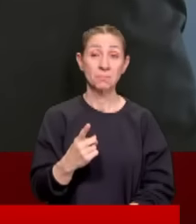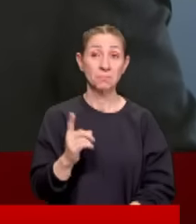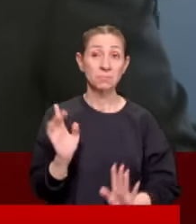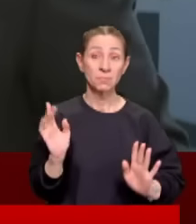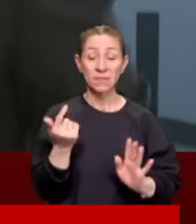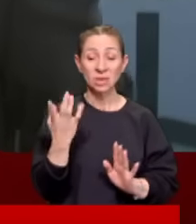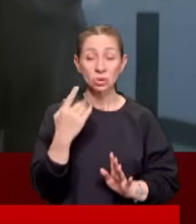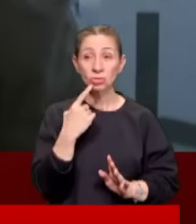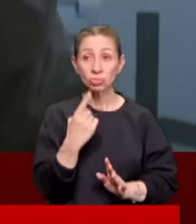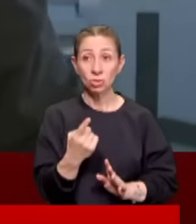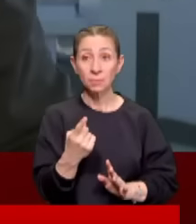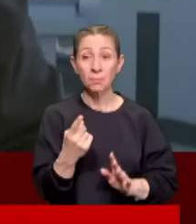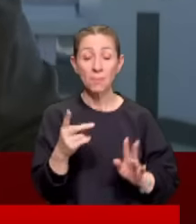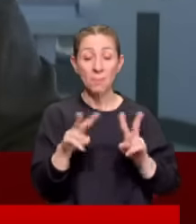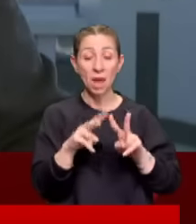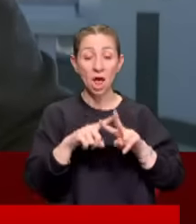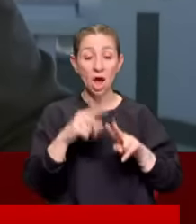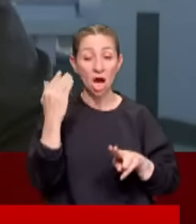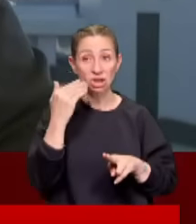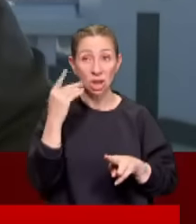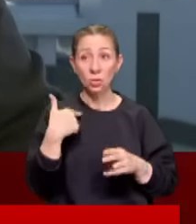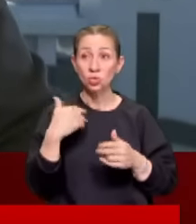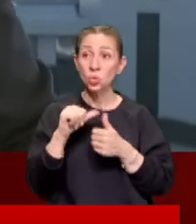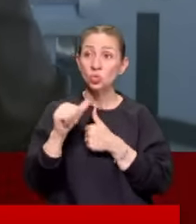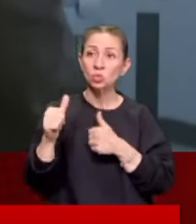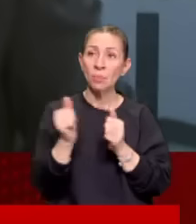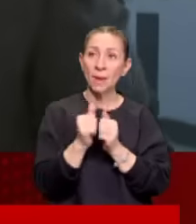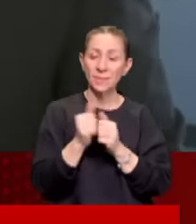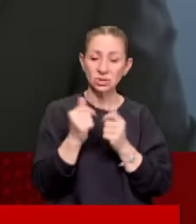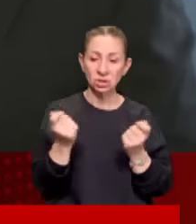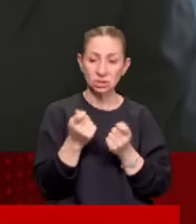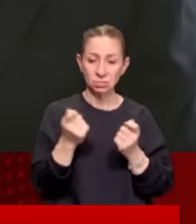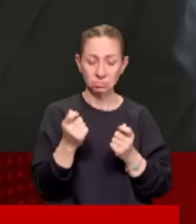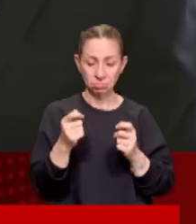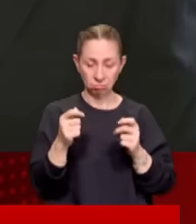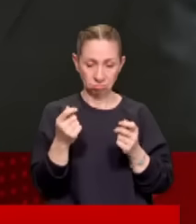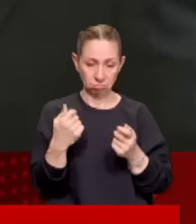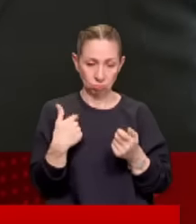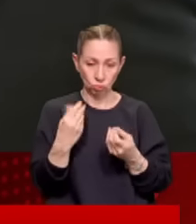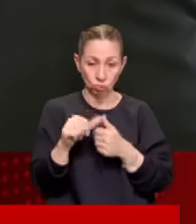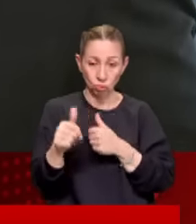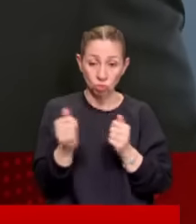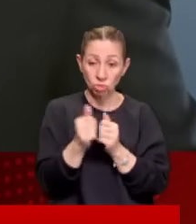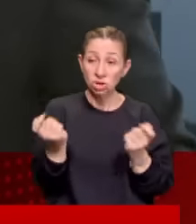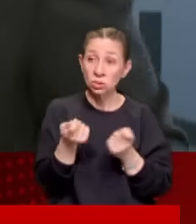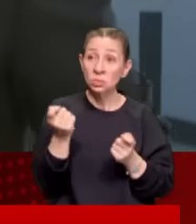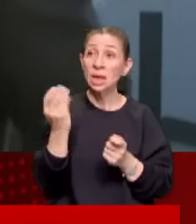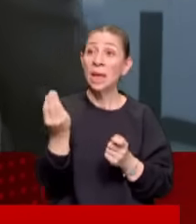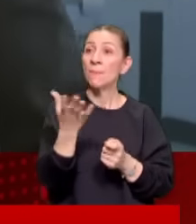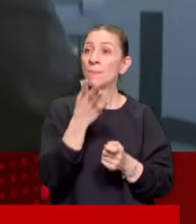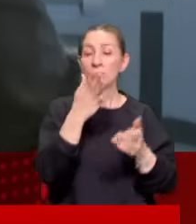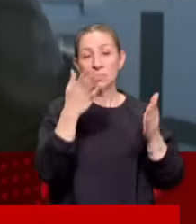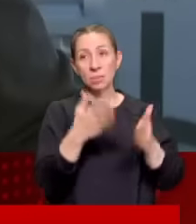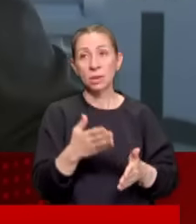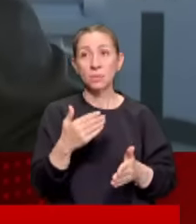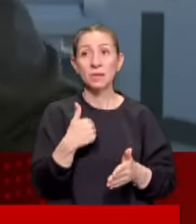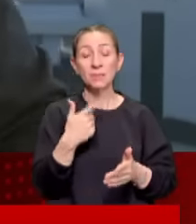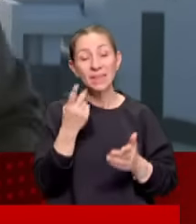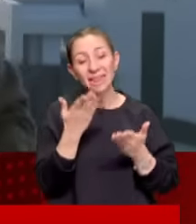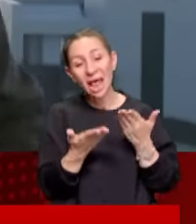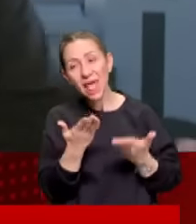önce de ifade ettim yani Meral Akşener'le uzun süre çalışmış olmaktan, Sayın Meral Akşener'le uzun süre çalışmış olmaktan kaynaklı. Benimki bir